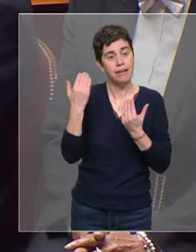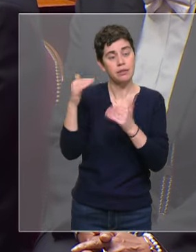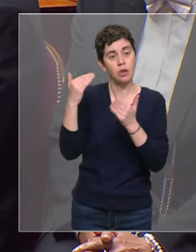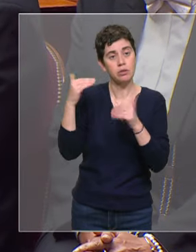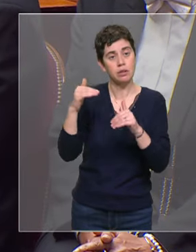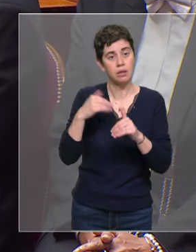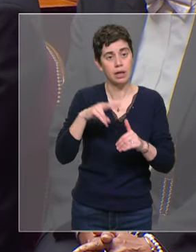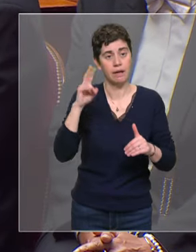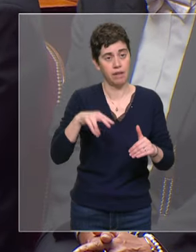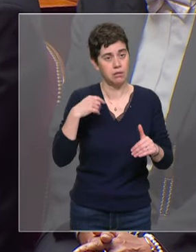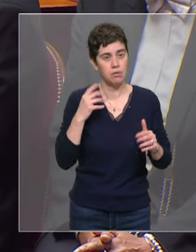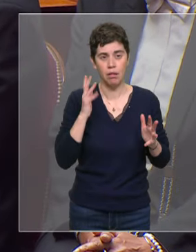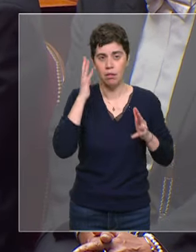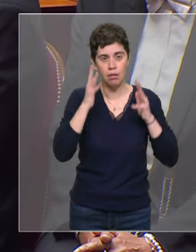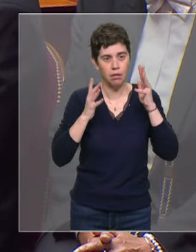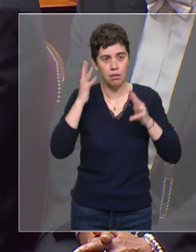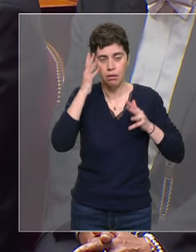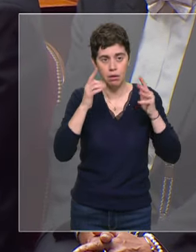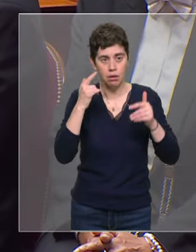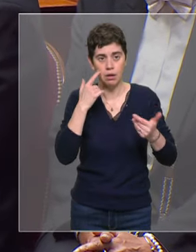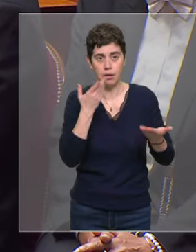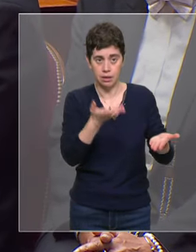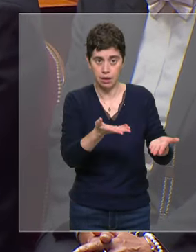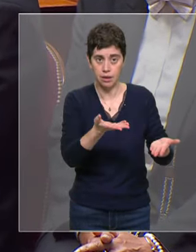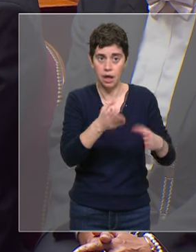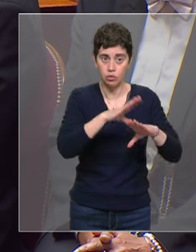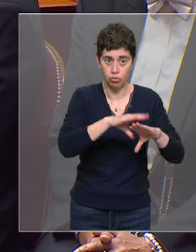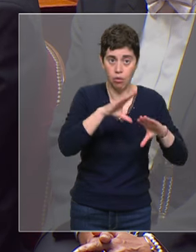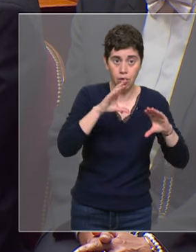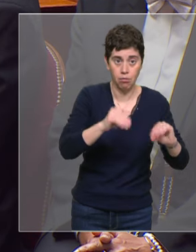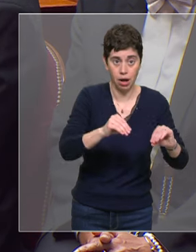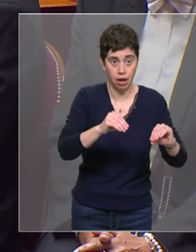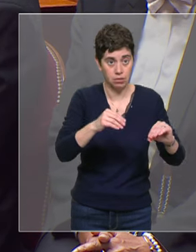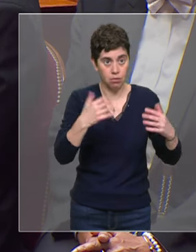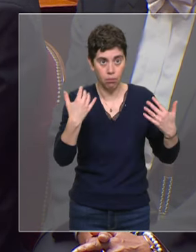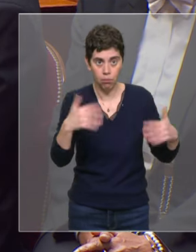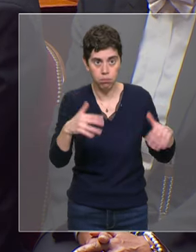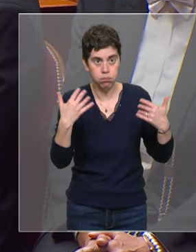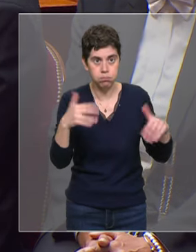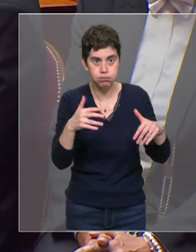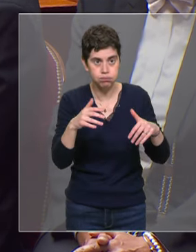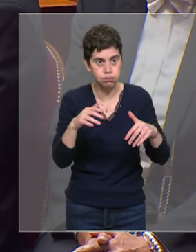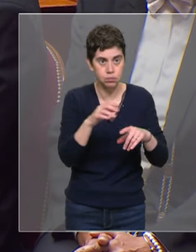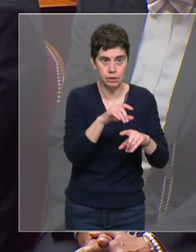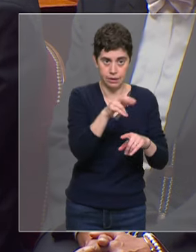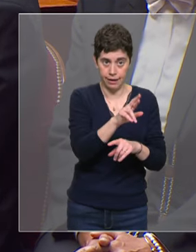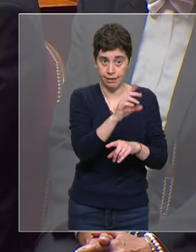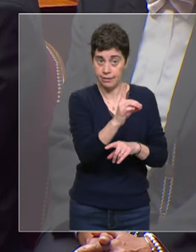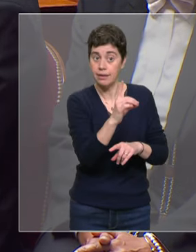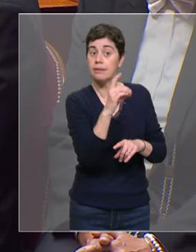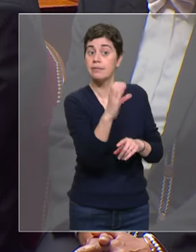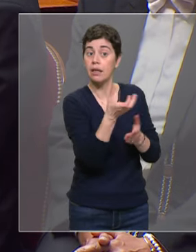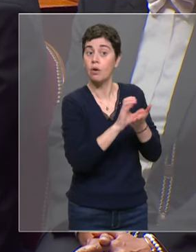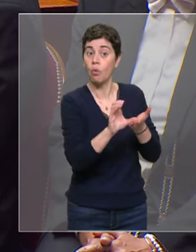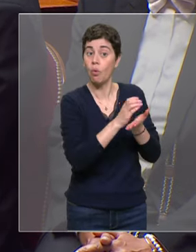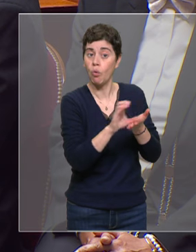sommes très préoccupés par l'intensification des combats à l'est de la RDC et en particulier autour